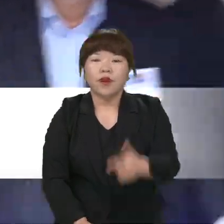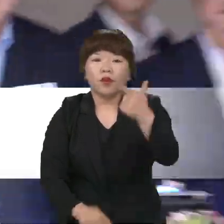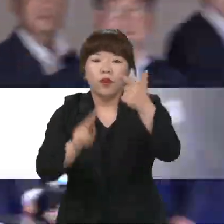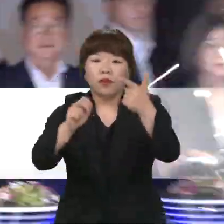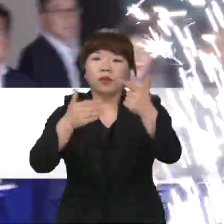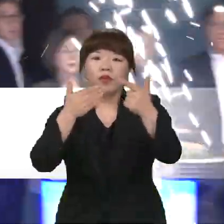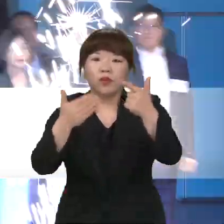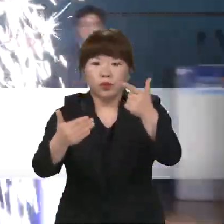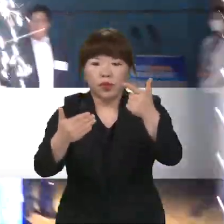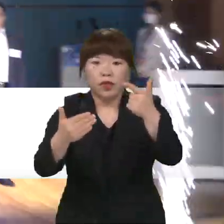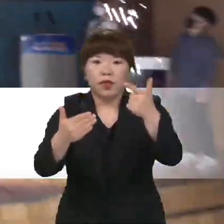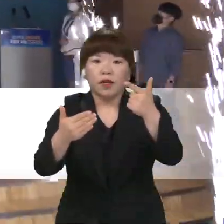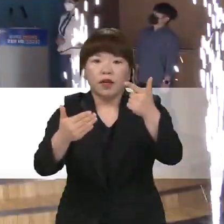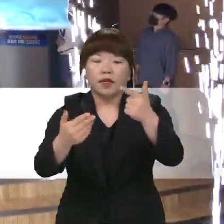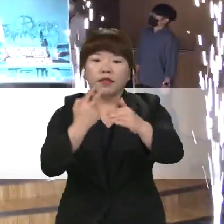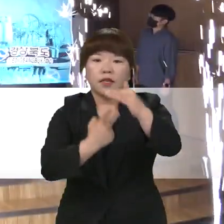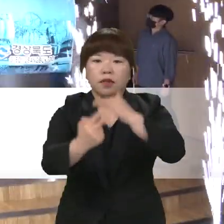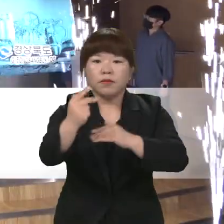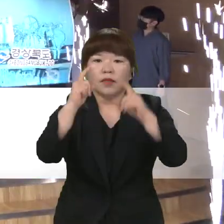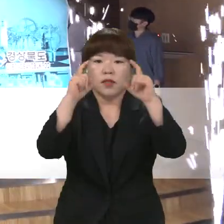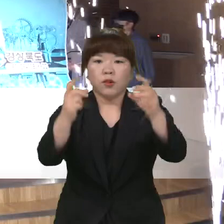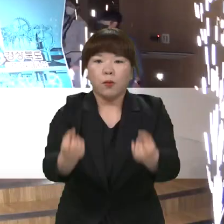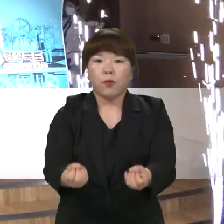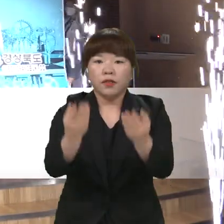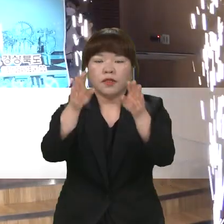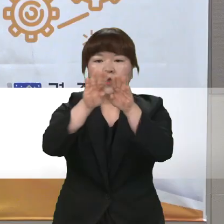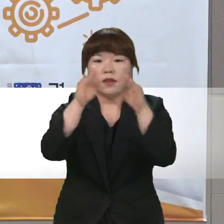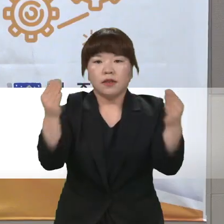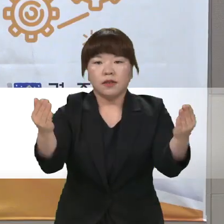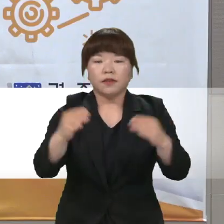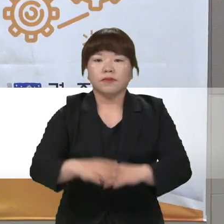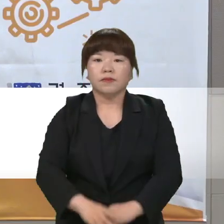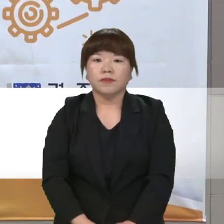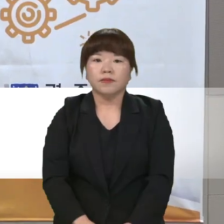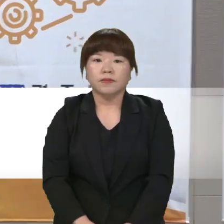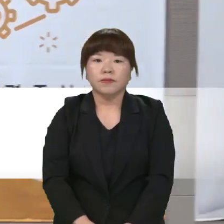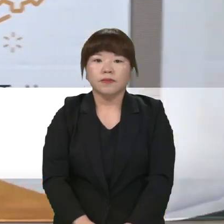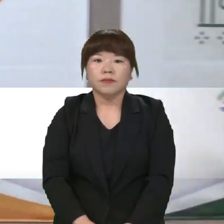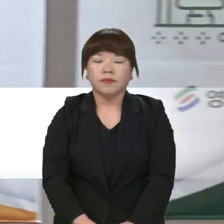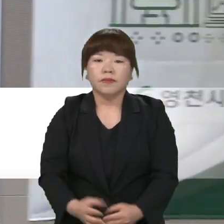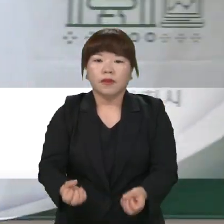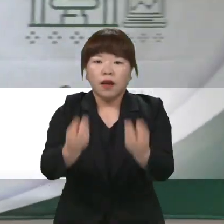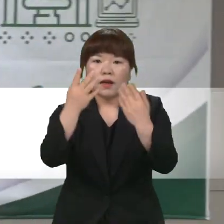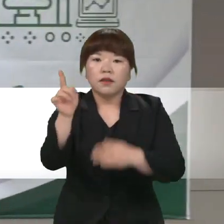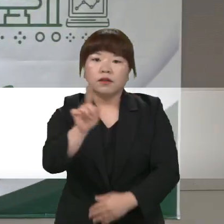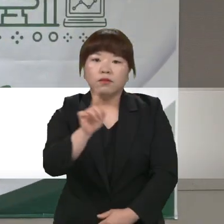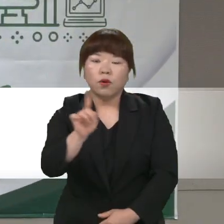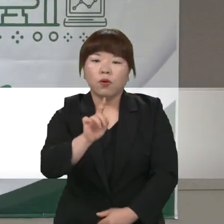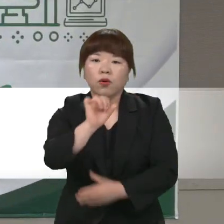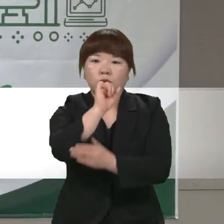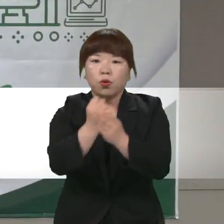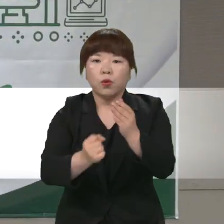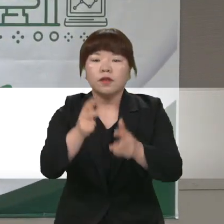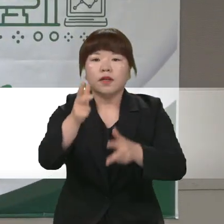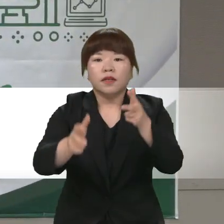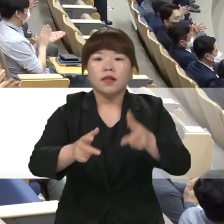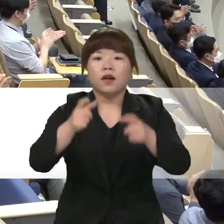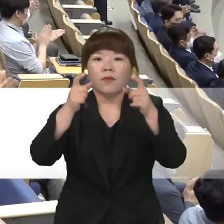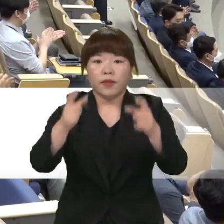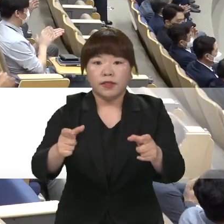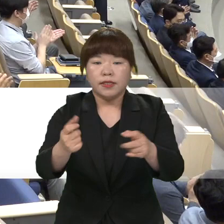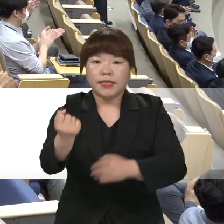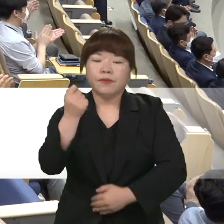지난 29일 경북 산단 대개조 포항 뻔 사업 비전 선포식이 개최됐습니다 이날 비전선포식 은 노후 산단 의